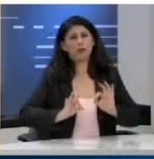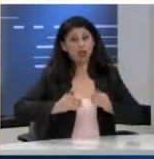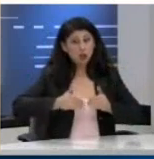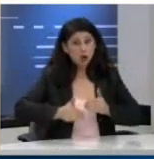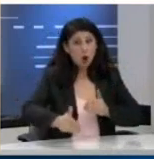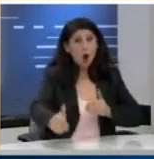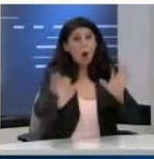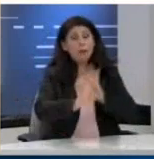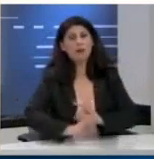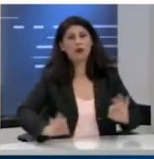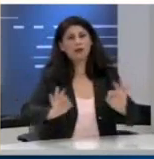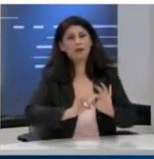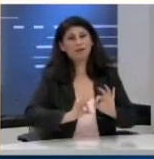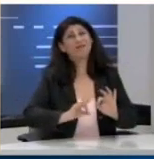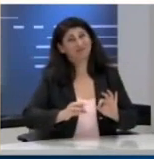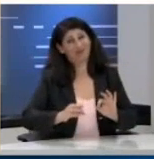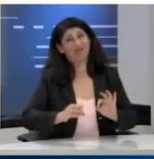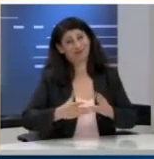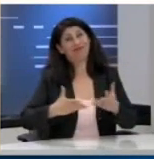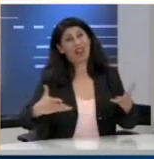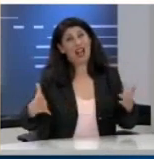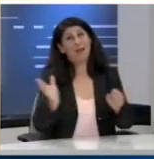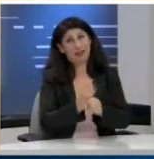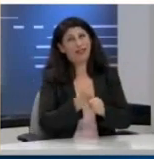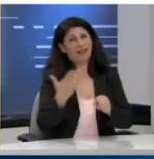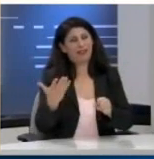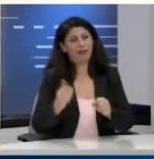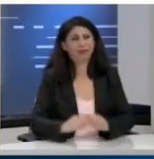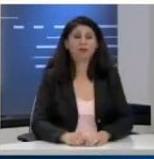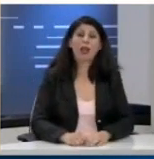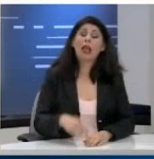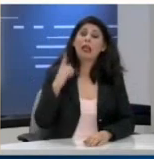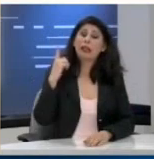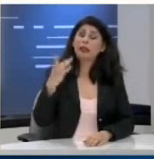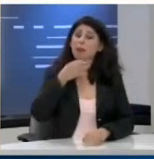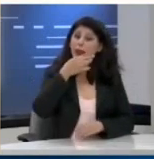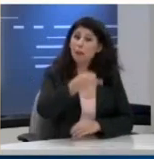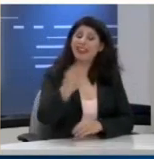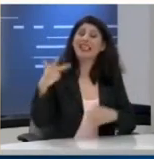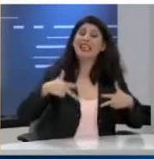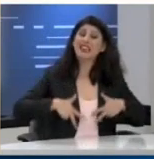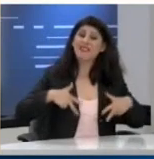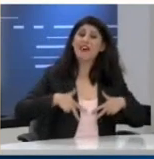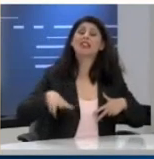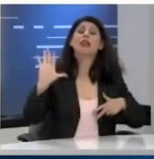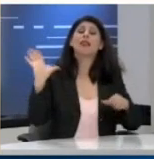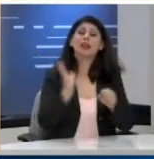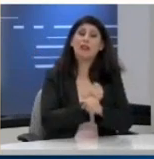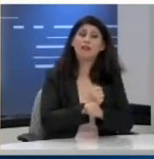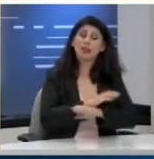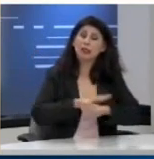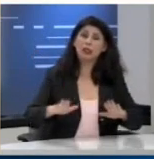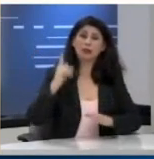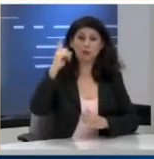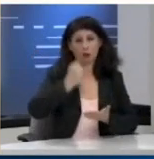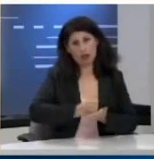αυτές τις προβλέψεις είχατε μεγάλη επιτυχία. Τη μία είπατε ότι η κυβέρνηση δεν θα καταφέρει να ολοκληρώσει την